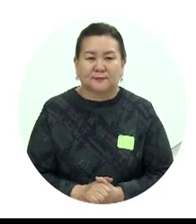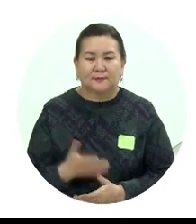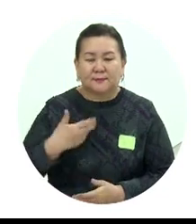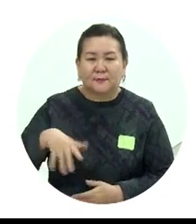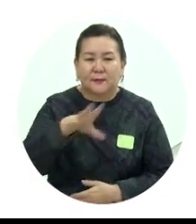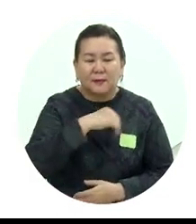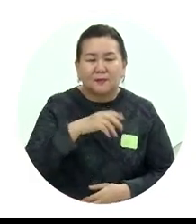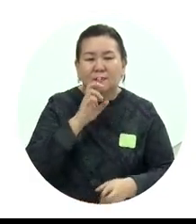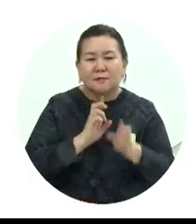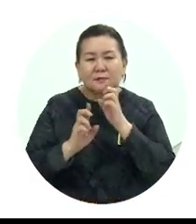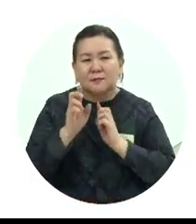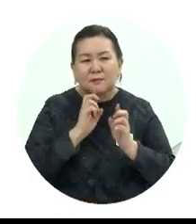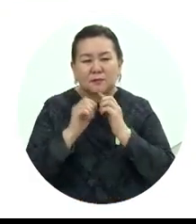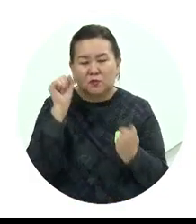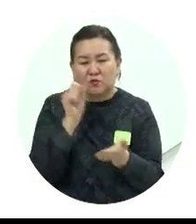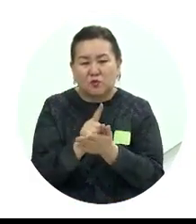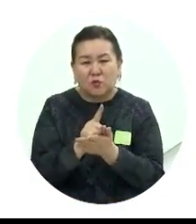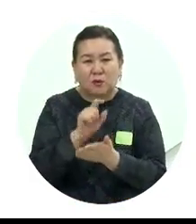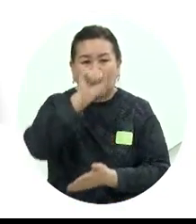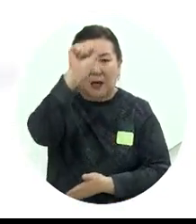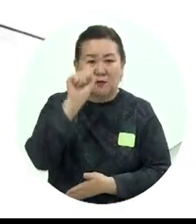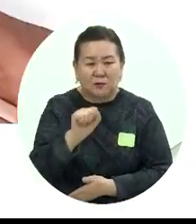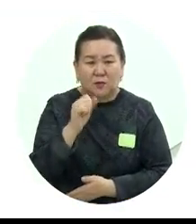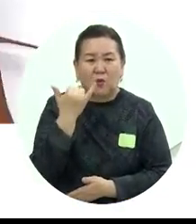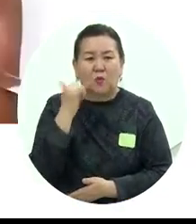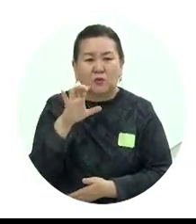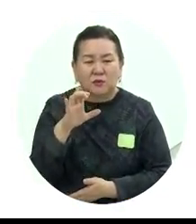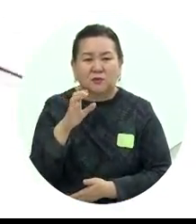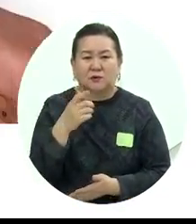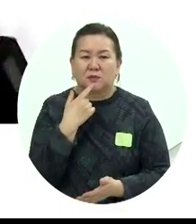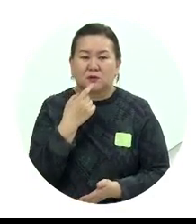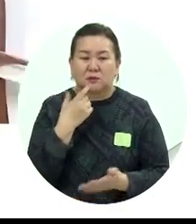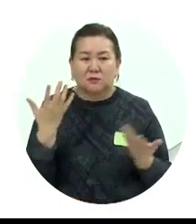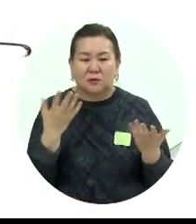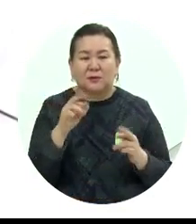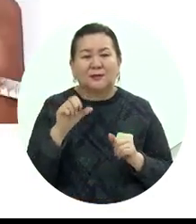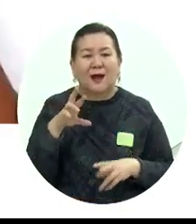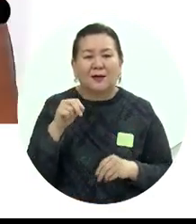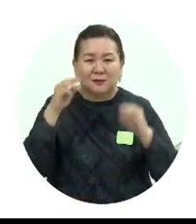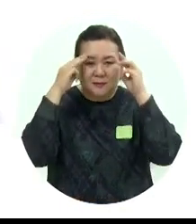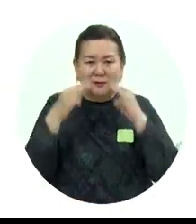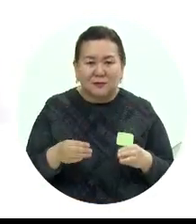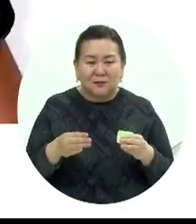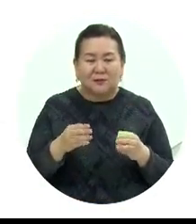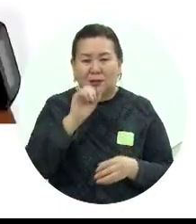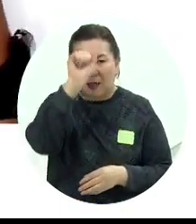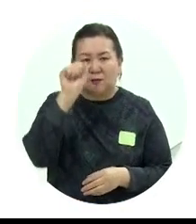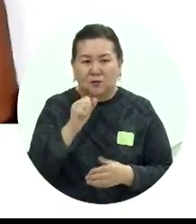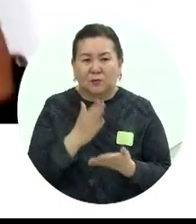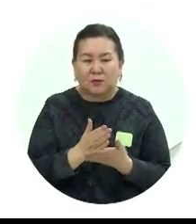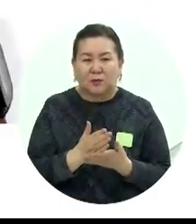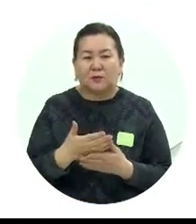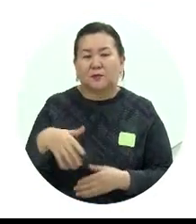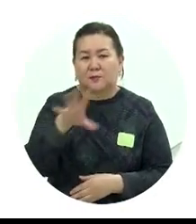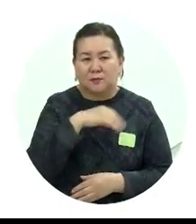За бидний тулгамдж байгаа маш чухал асуудал бол усны хомсдлыг хэн шийдвэрлэх асуудал байгаа.